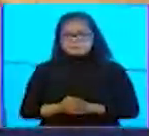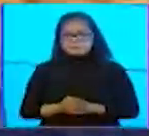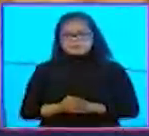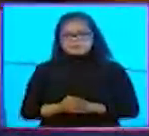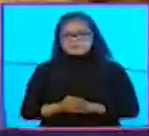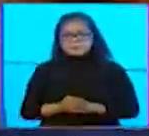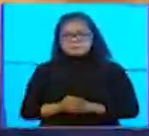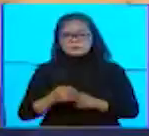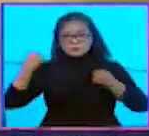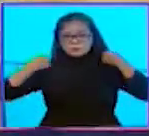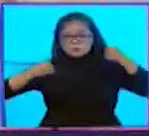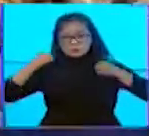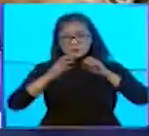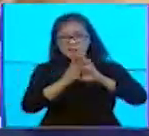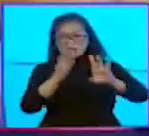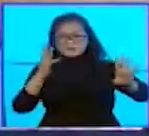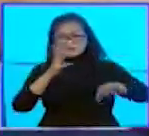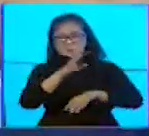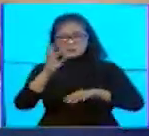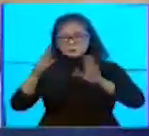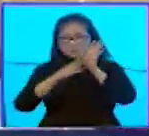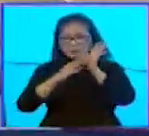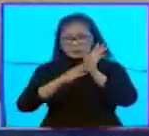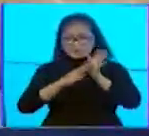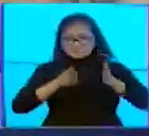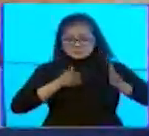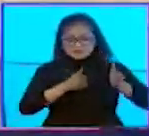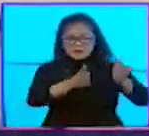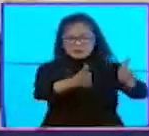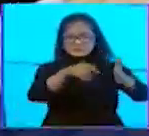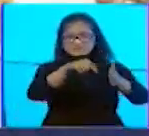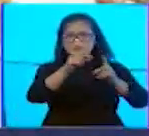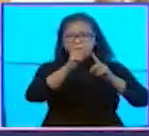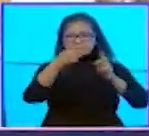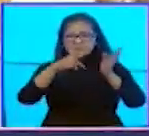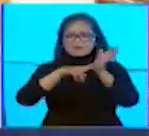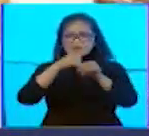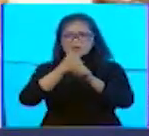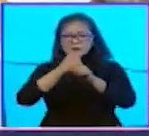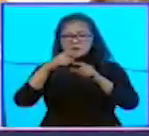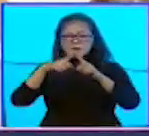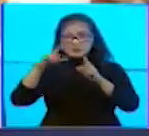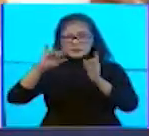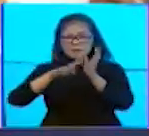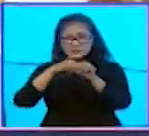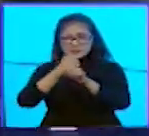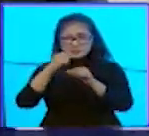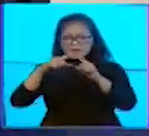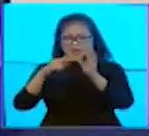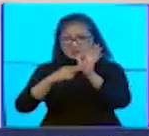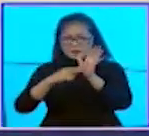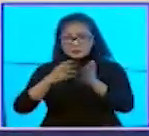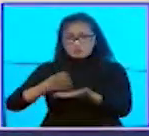Antrean mobil sepanjang 300 meter ini terlihat di Jalan Raya Penggilingan Cakung, Jakarta Timur hari Senin. Mobil membawa puluhan tabung oksigen dan mobil